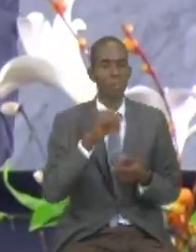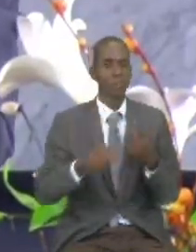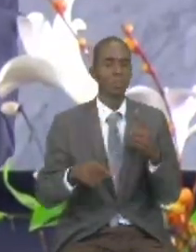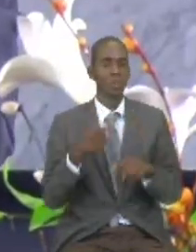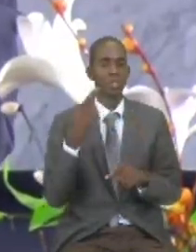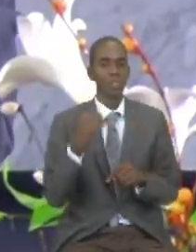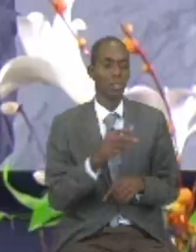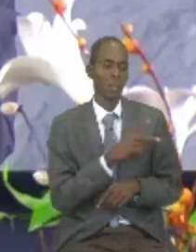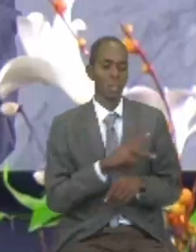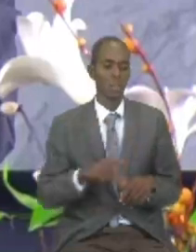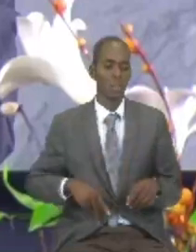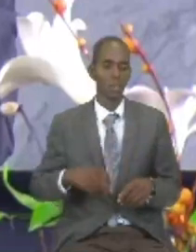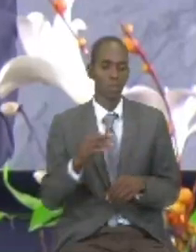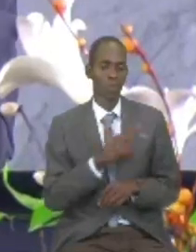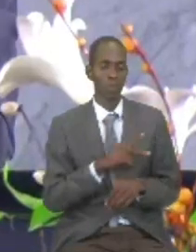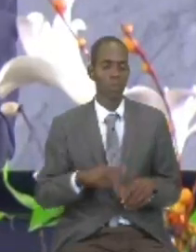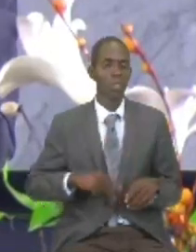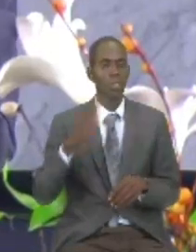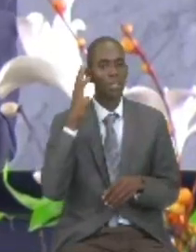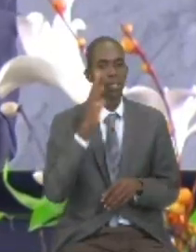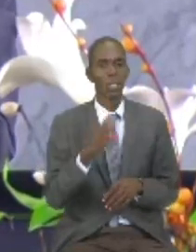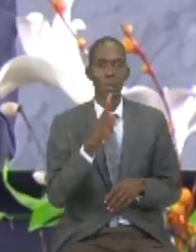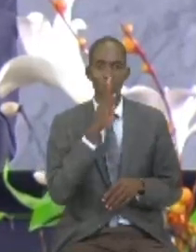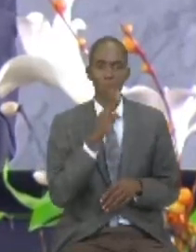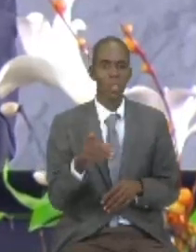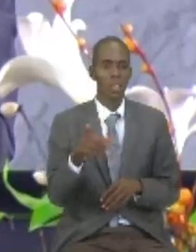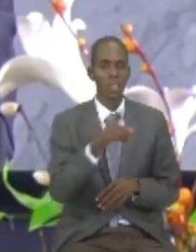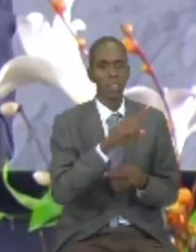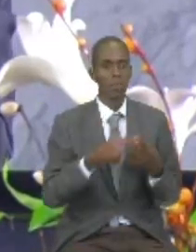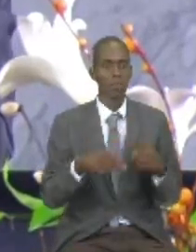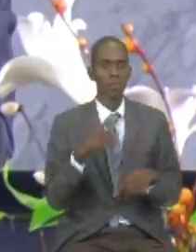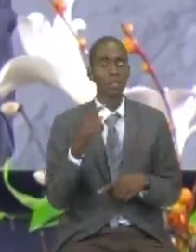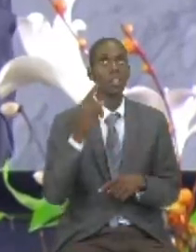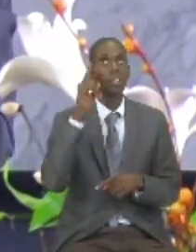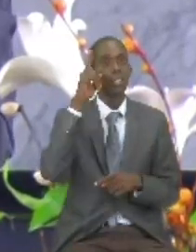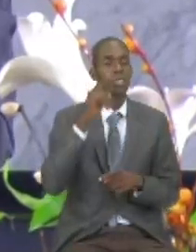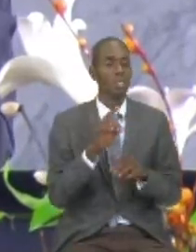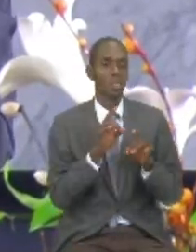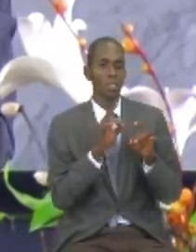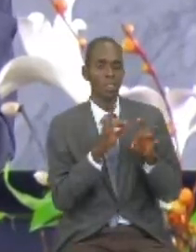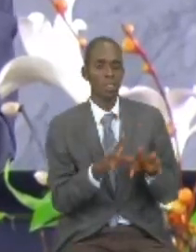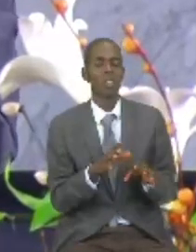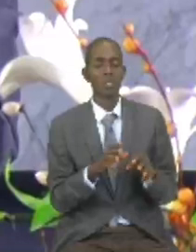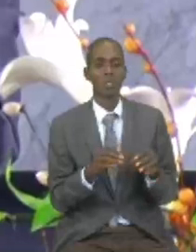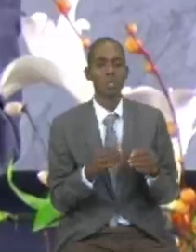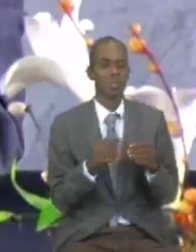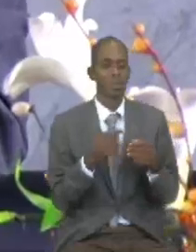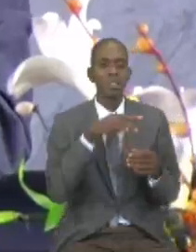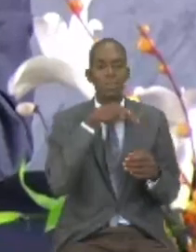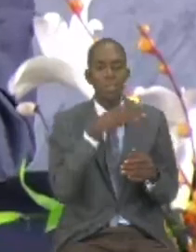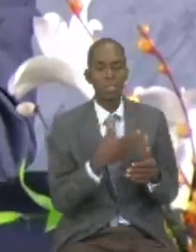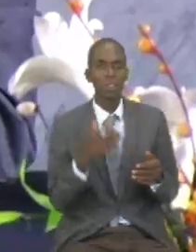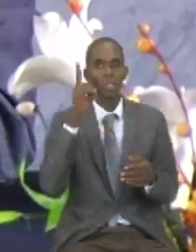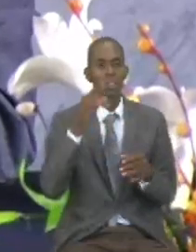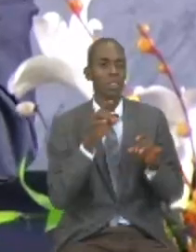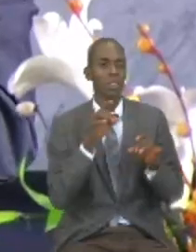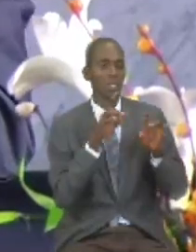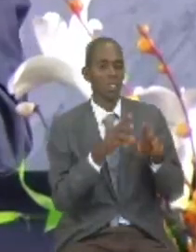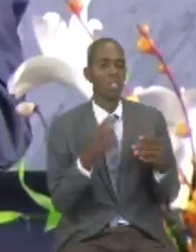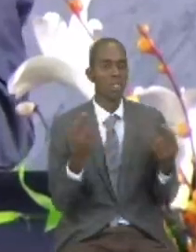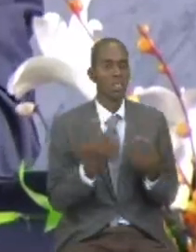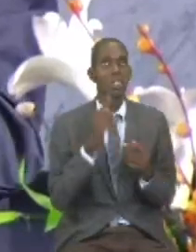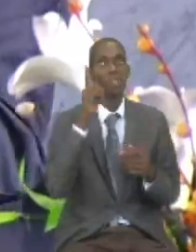ami, a le roi des rois pour ami. Il aime la pureté, il règle l'impureté, il règle la souillure, il